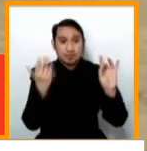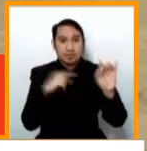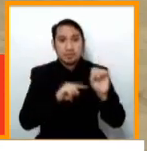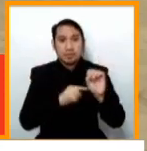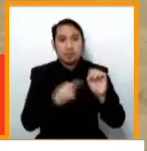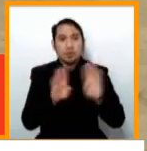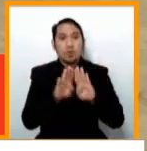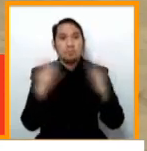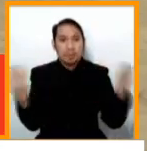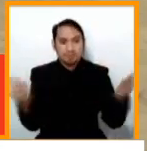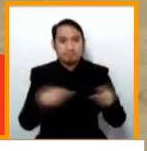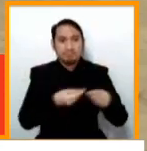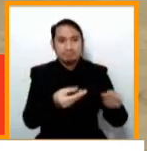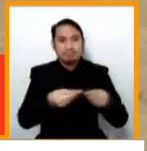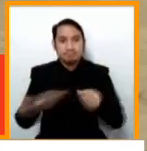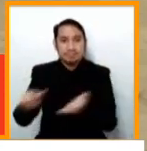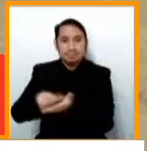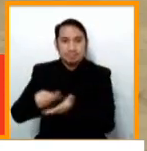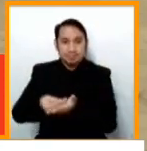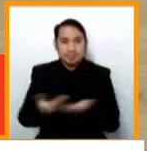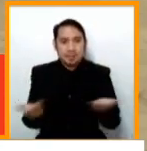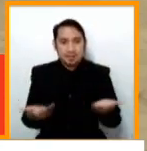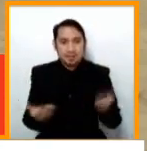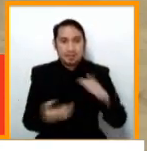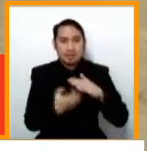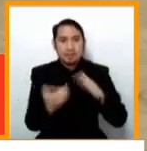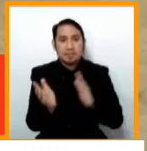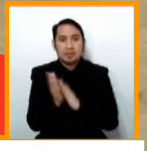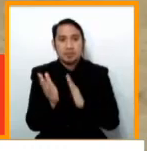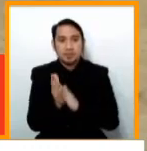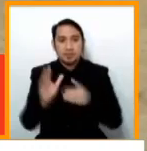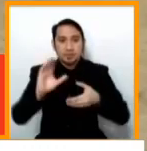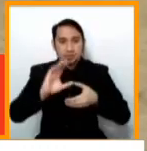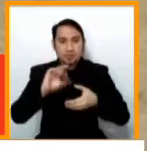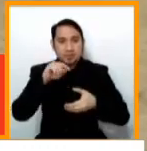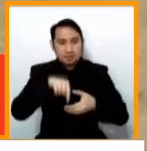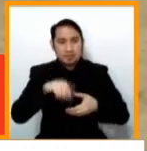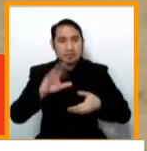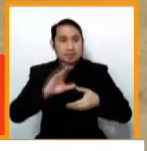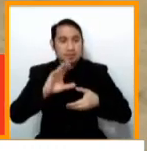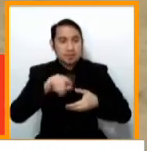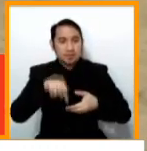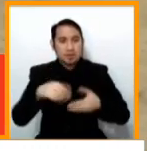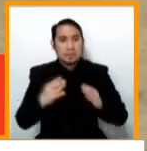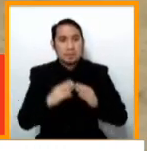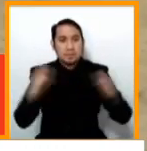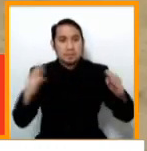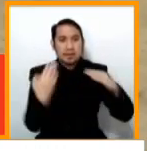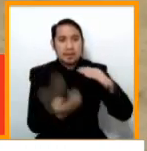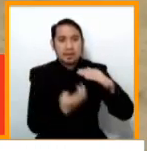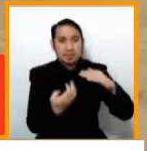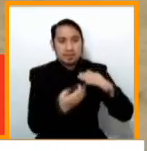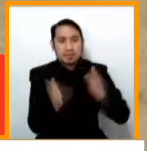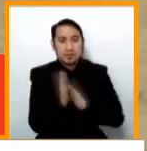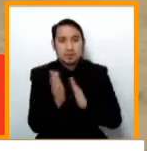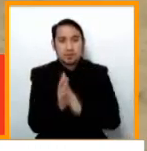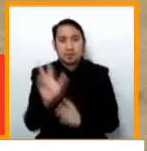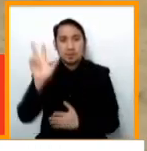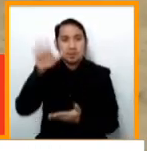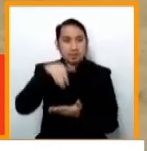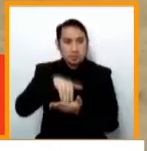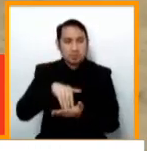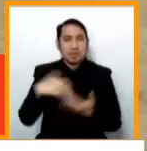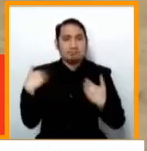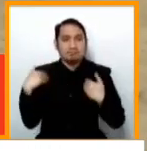distribution dito sa Andres Bonifacio Elementary School na isa sa pinakamalaking payout venue sa lungsod. 3,000 residente yung nakatakdang pumunta